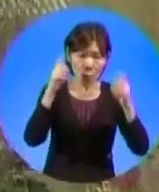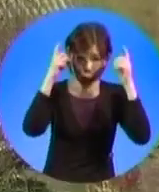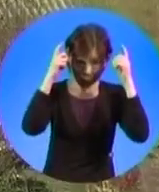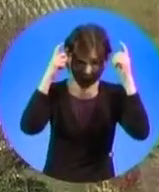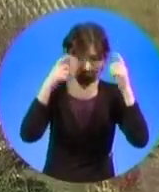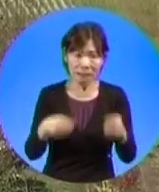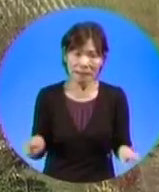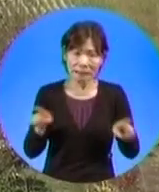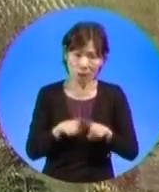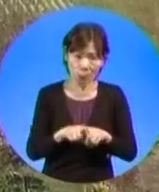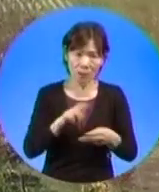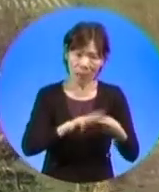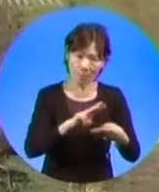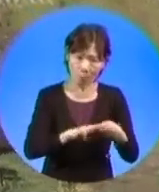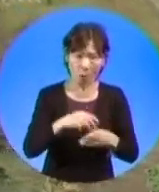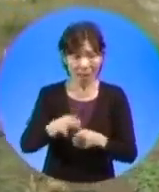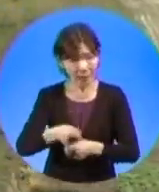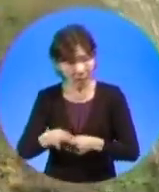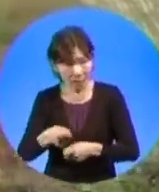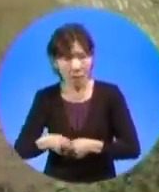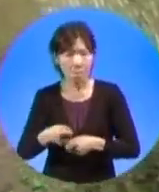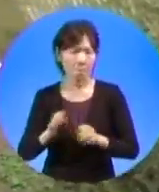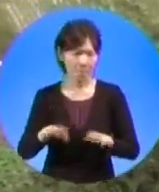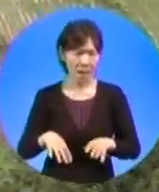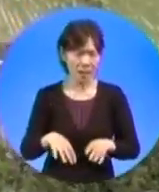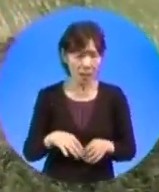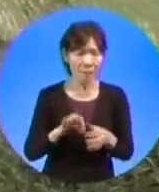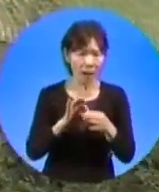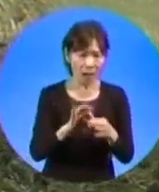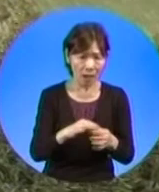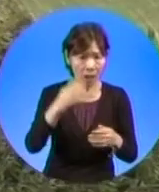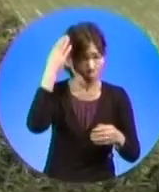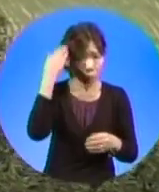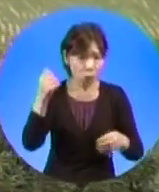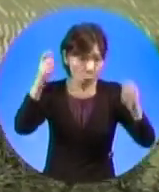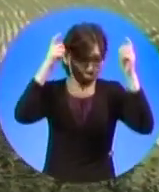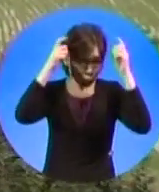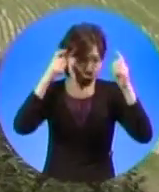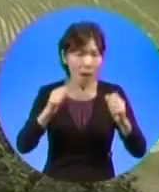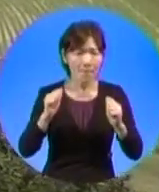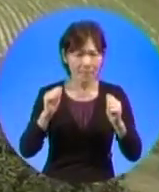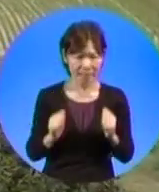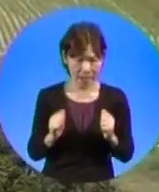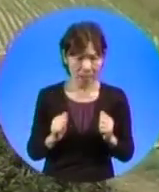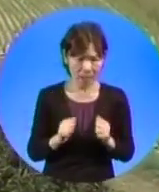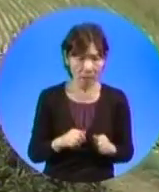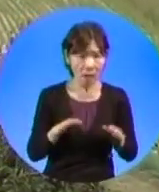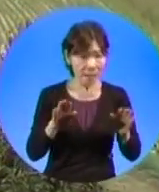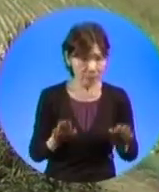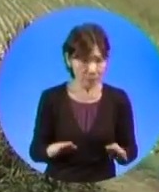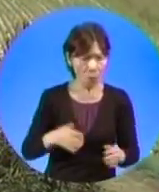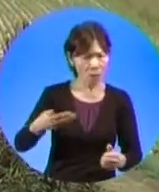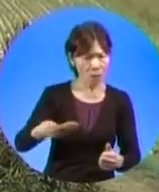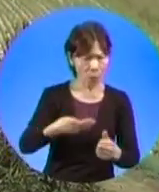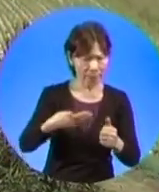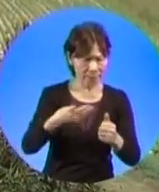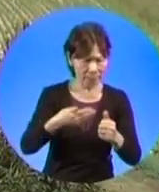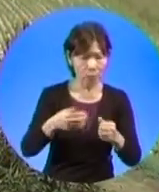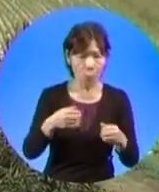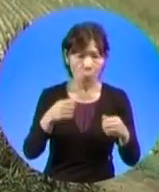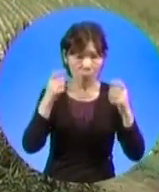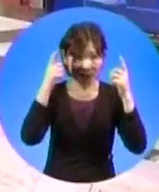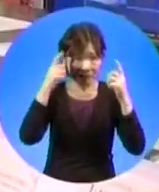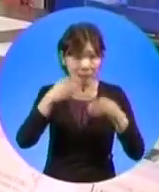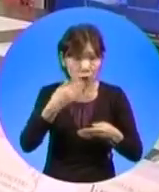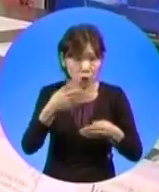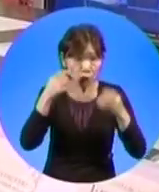農耕、田んぼとか畑とかが昔から、はい、ずっと牛でやってましたので、うん、その関係で黒牛を